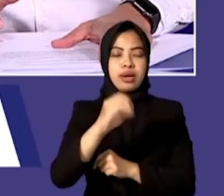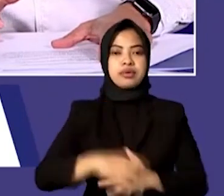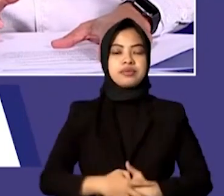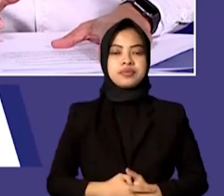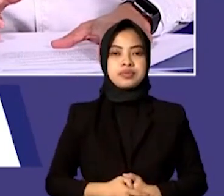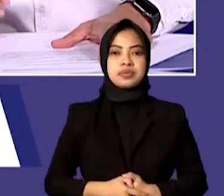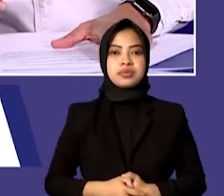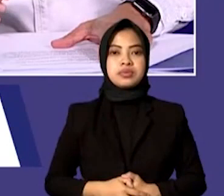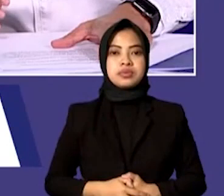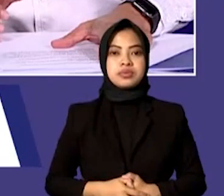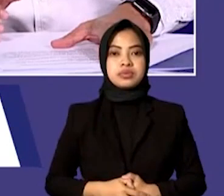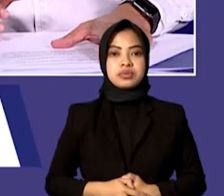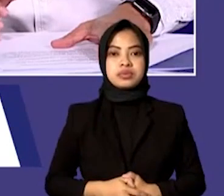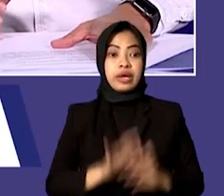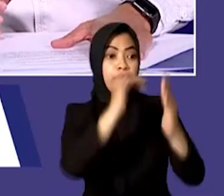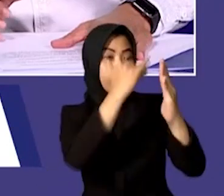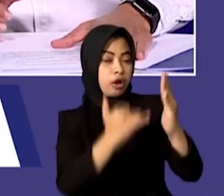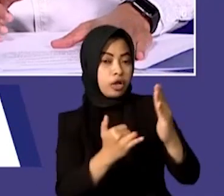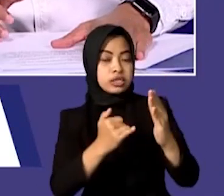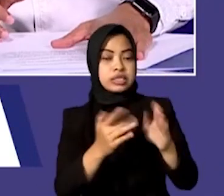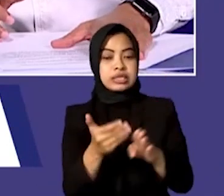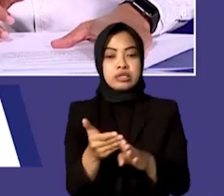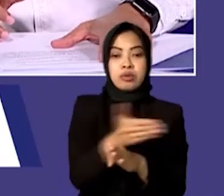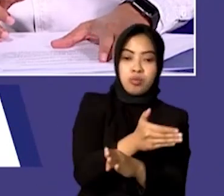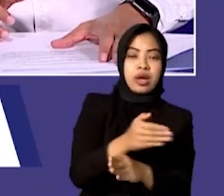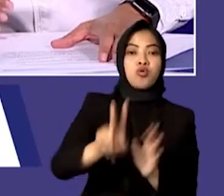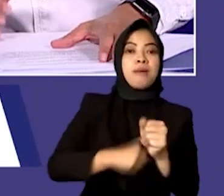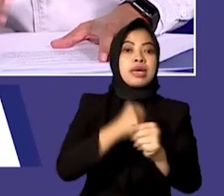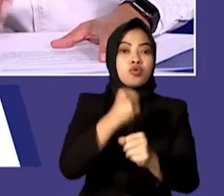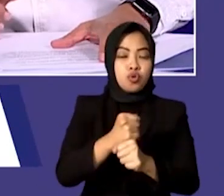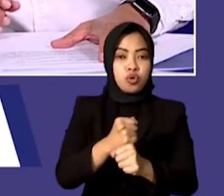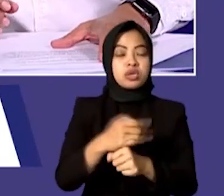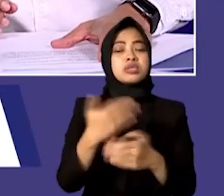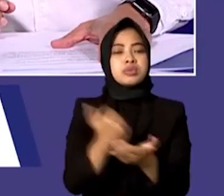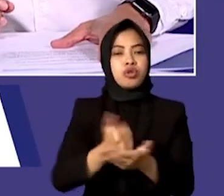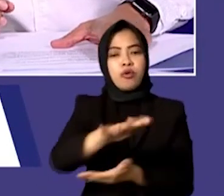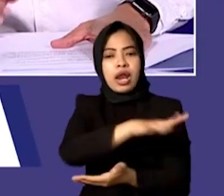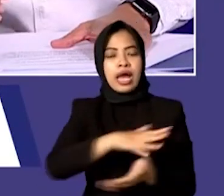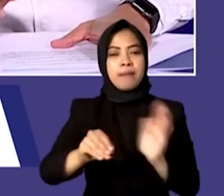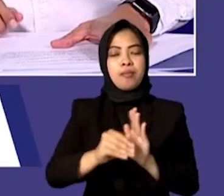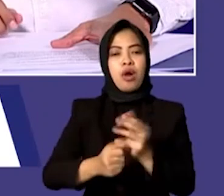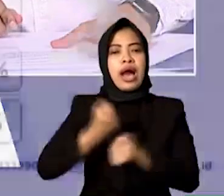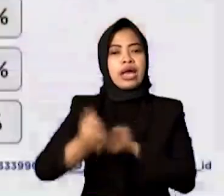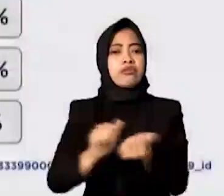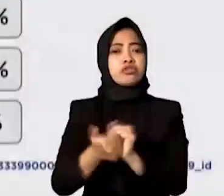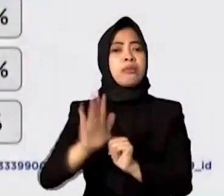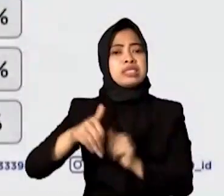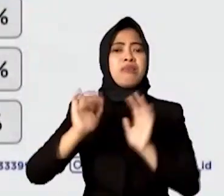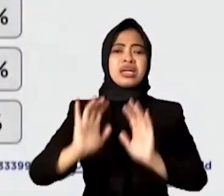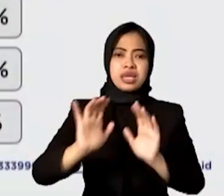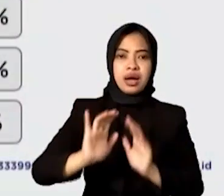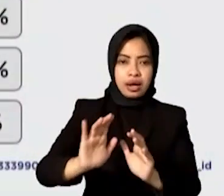okt pada evaluasi dua pekan sebelumnya Papua juga mengalami peningkatan kasus aktif